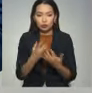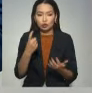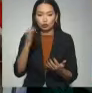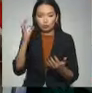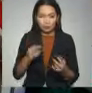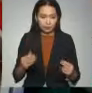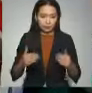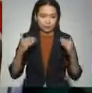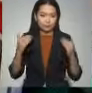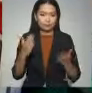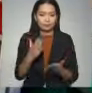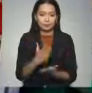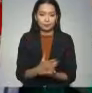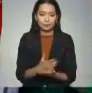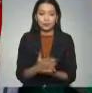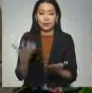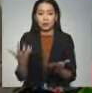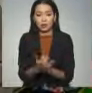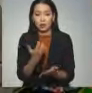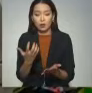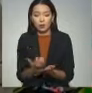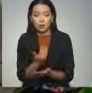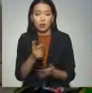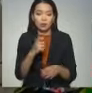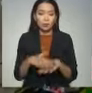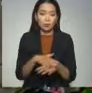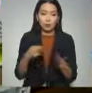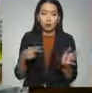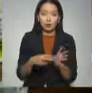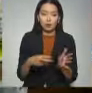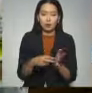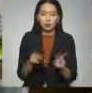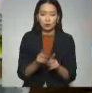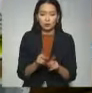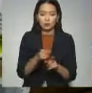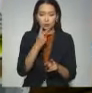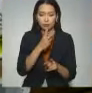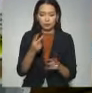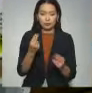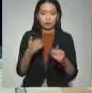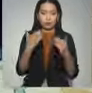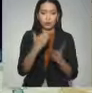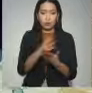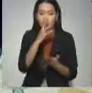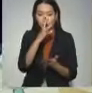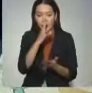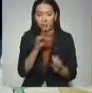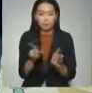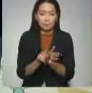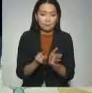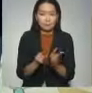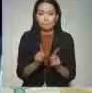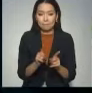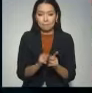100%-ке өскен. Тапқанын қапқанына жеткізе алмай жүрген тұрғындарда бағаның бұғауға келмейтінін айтып өкпелі. Өйткені жалақы мен зейнетақының жартысынан